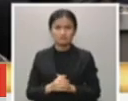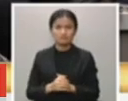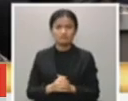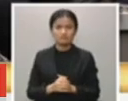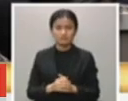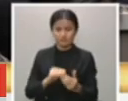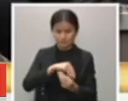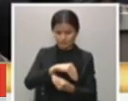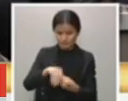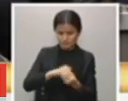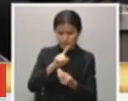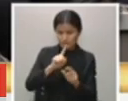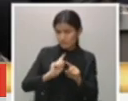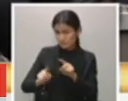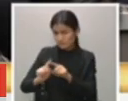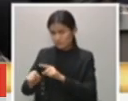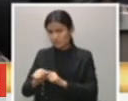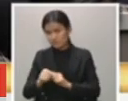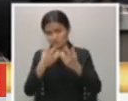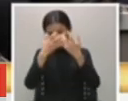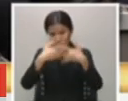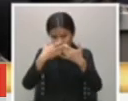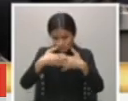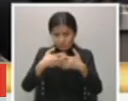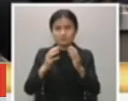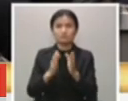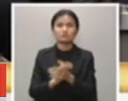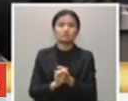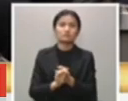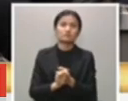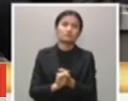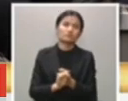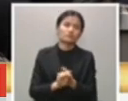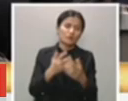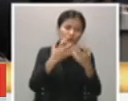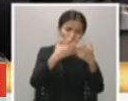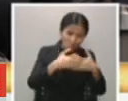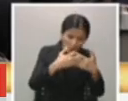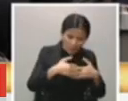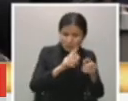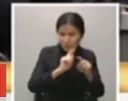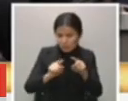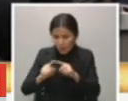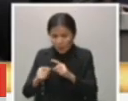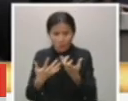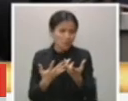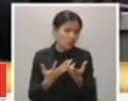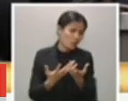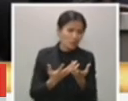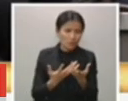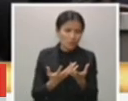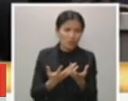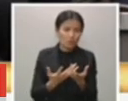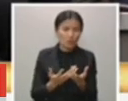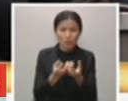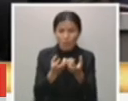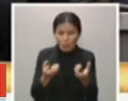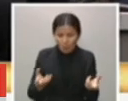เศรษฐกิจต่างๆโรงงานลดกำลังการผลิตต้องลดราคาสินค้